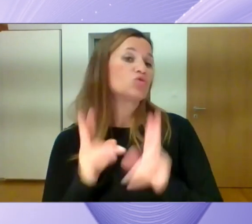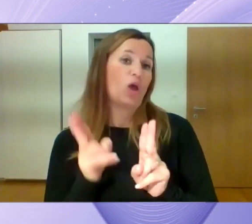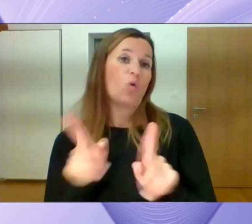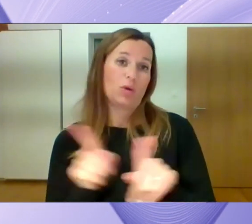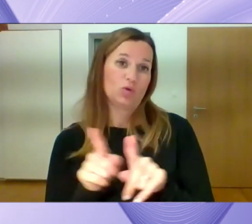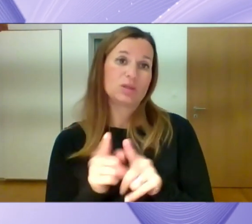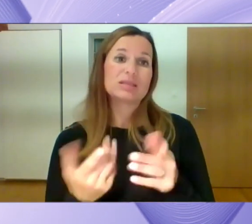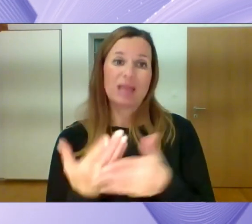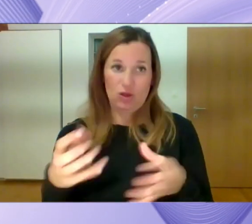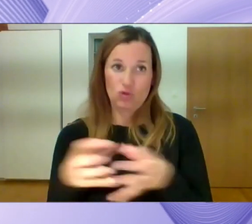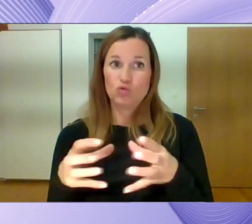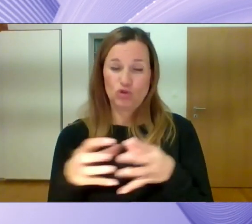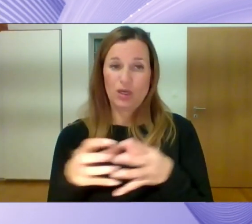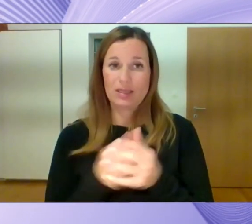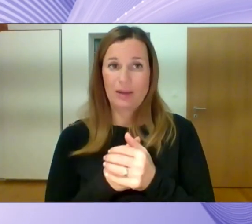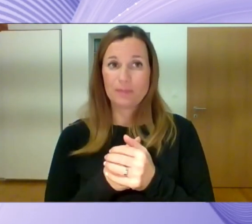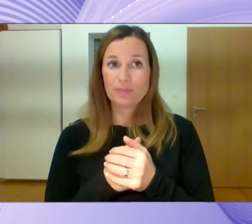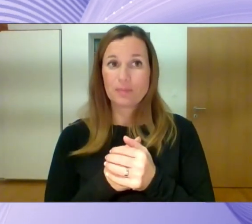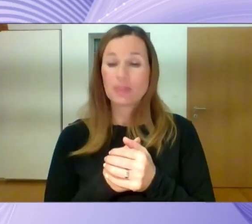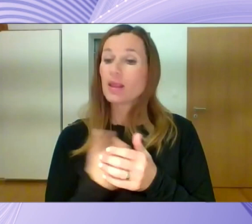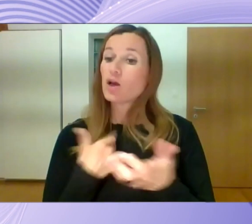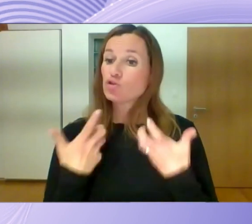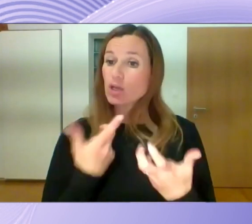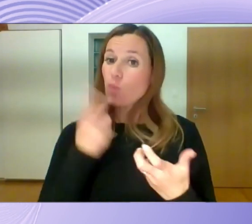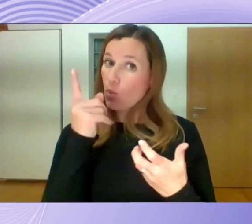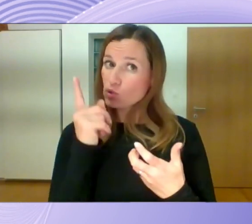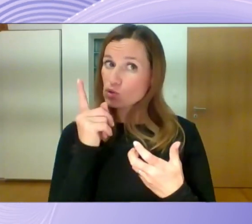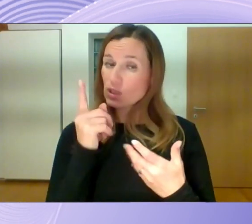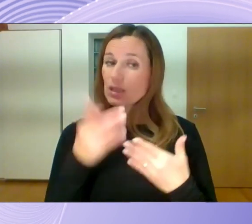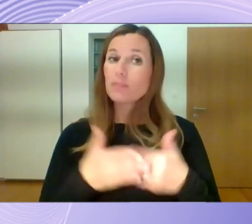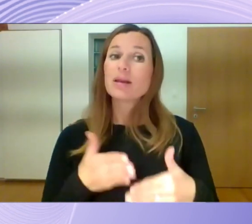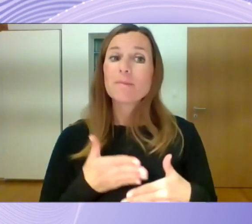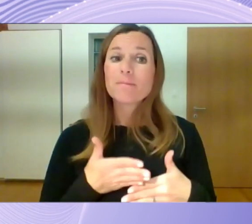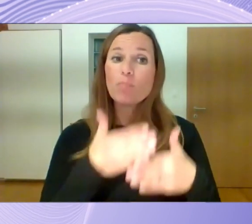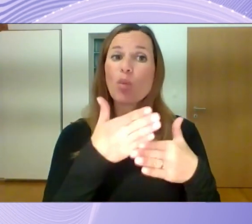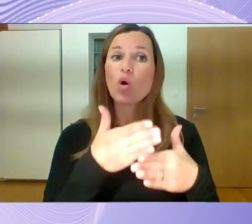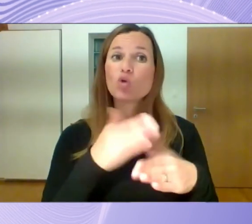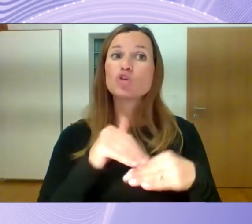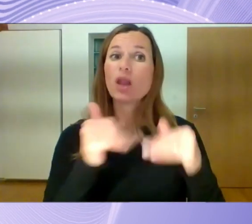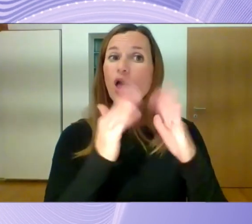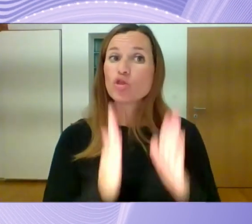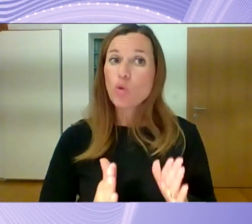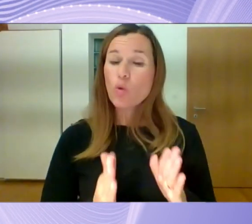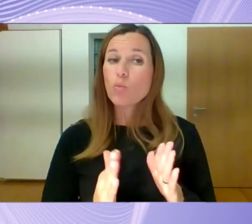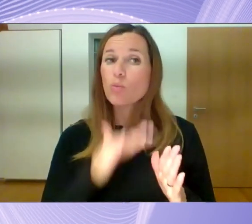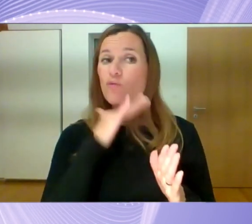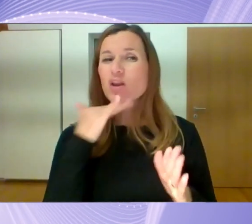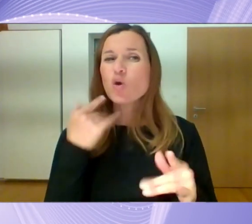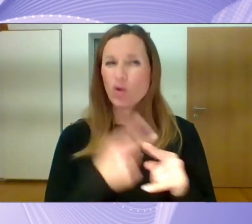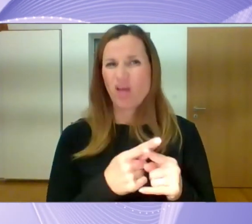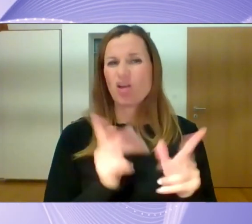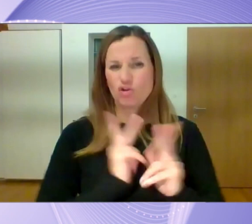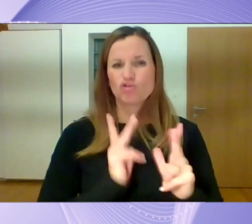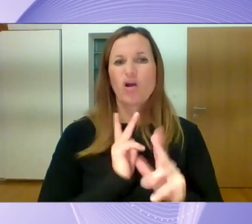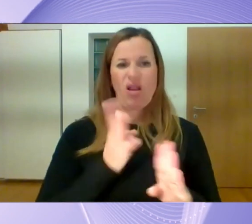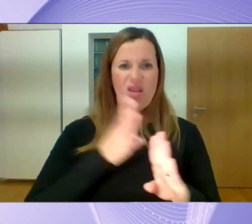druženje. Pri tem bi vas opozorila, da je pri pomoči na domu velikokrat čakalna vrsta